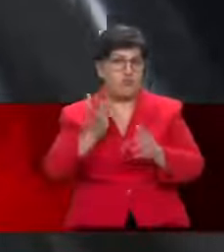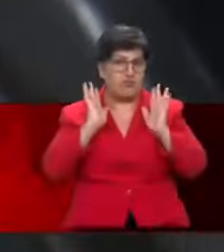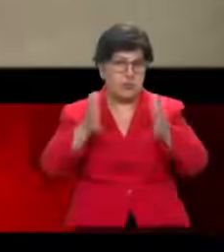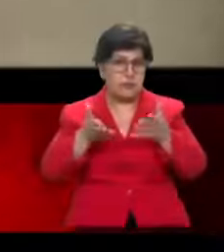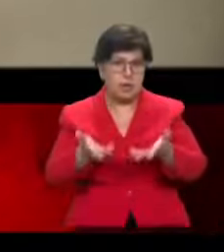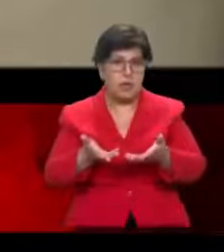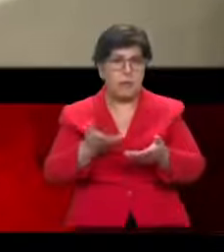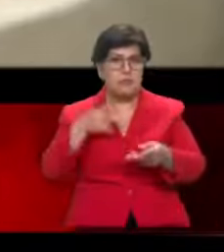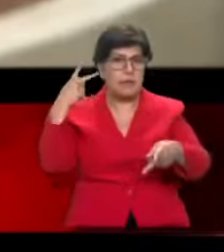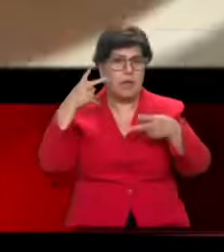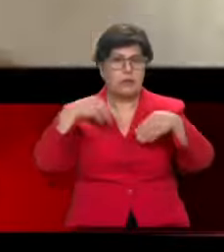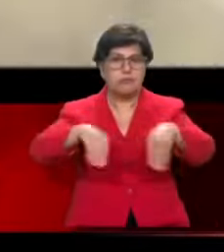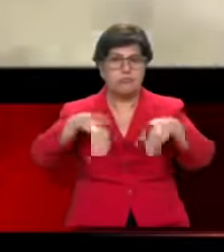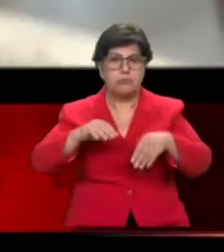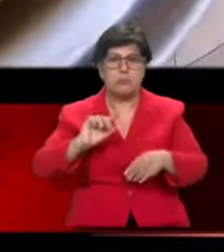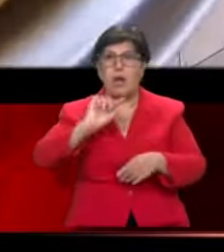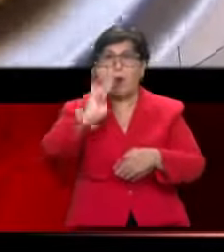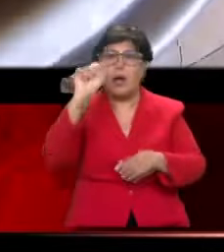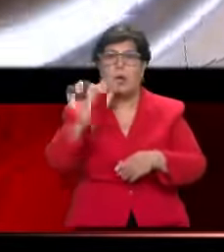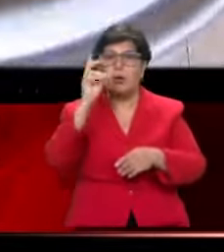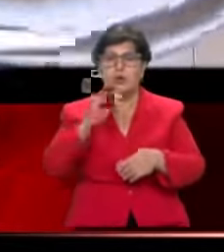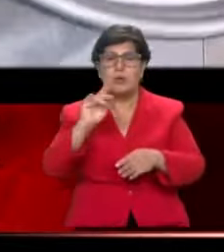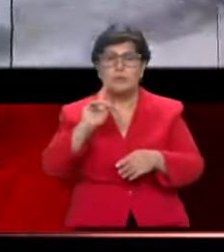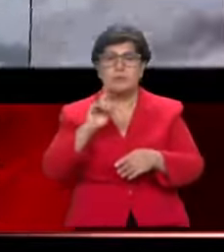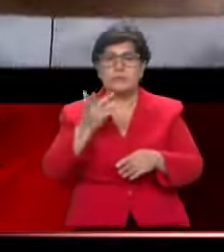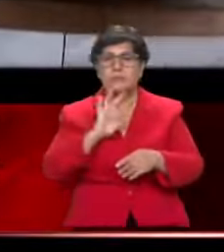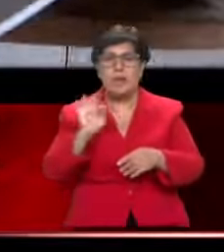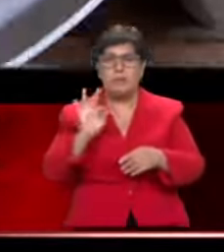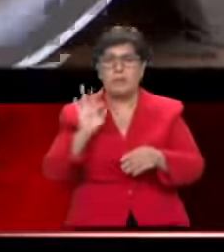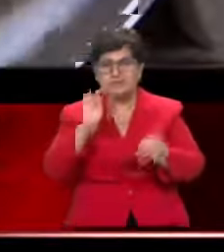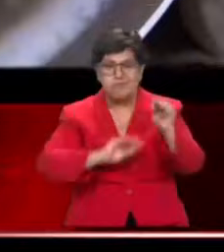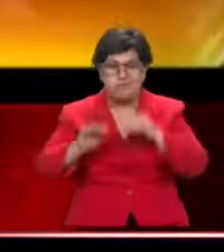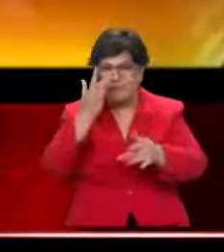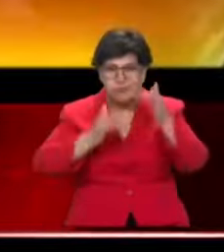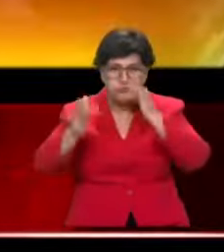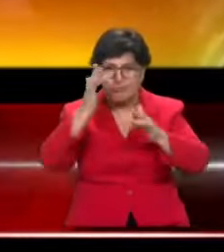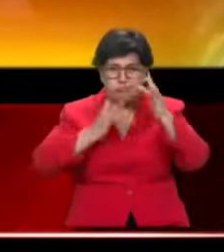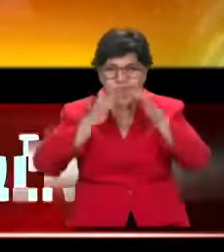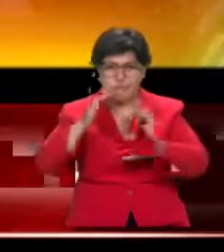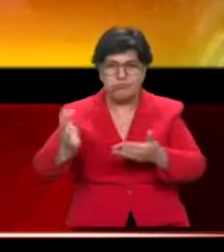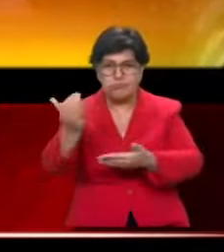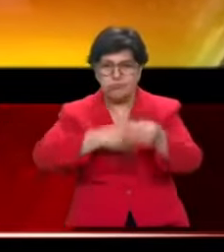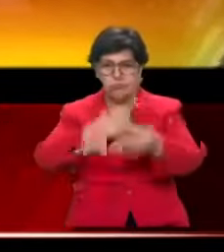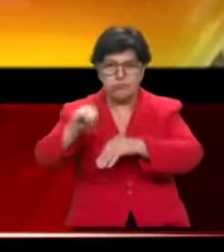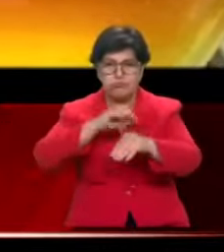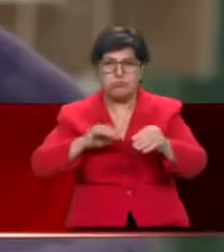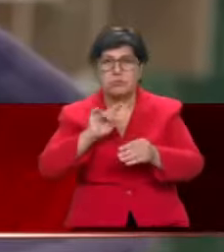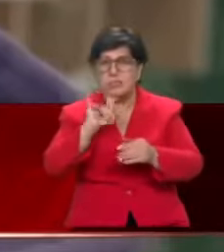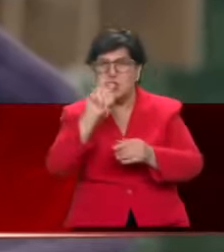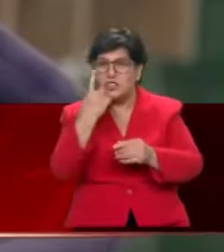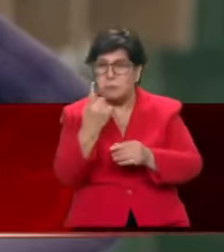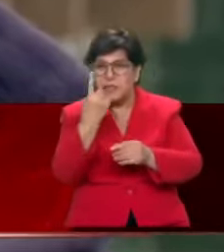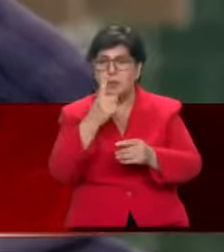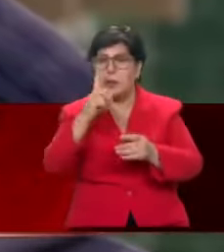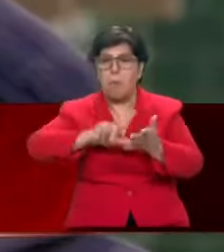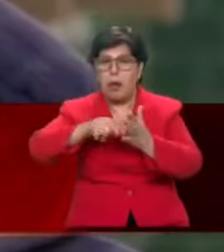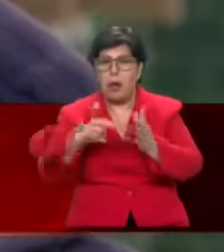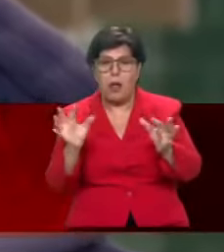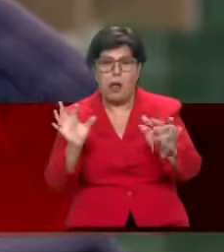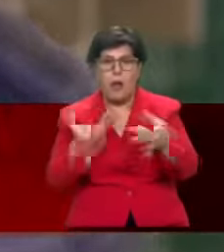safhada. Hiçbir arı görmeden yapay ortamlarda karışımlarla elde ediliyor. Hiçbir şekilde arıyla alakası yoktur. Özellikle